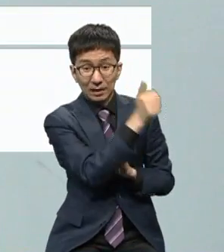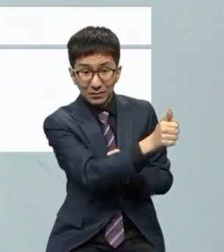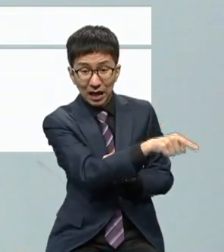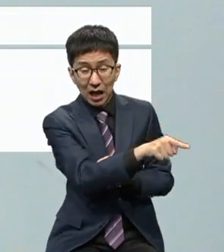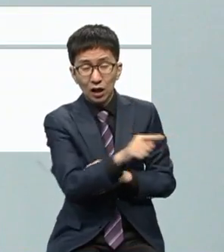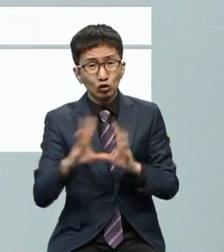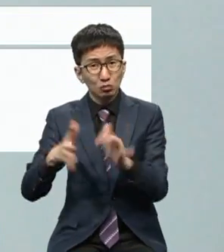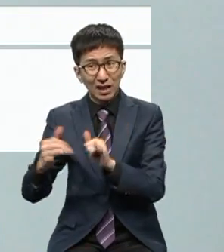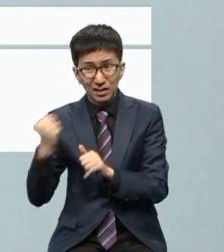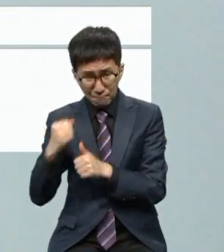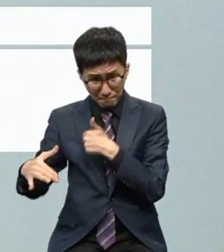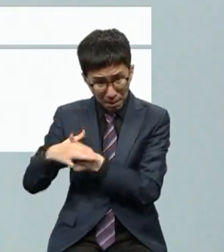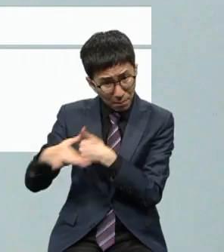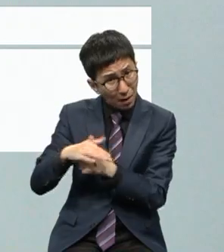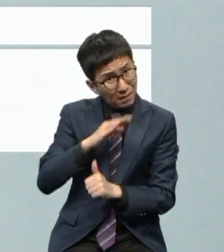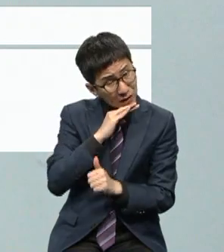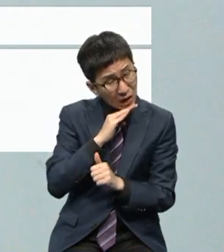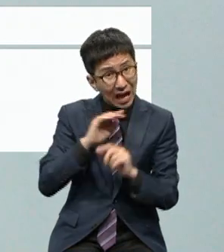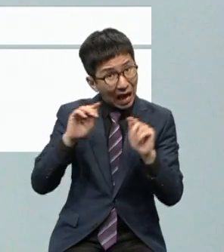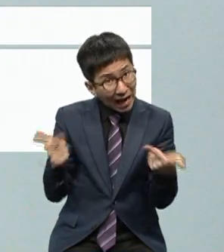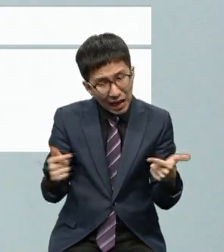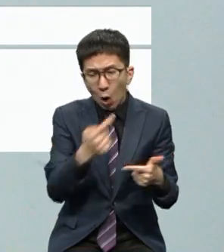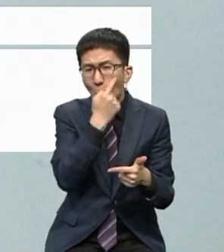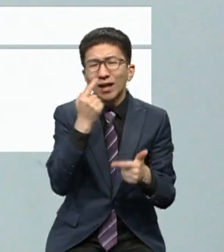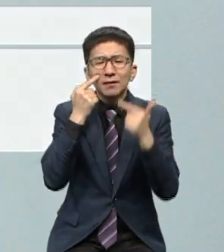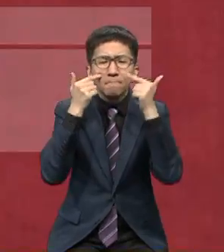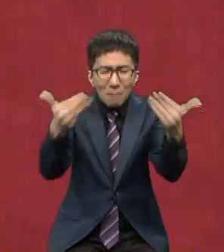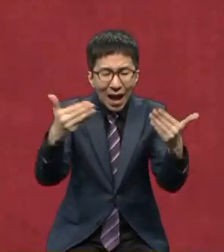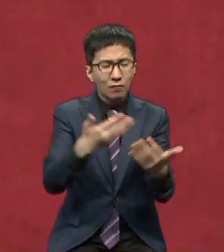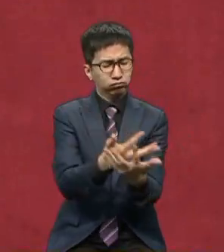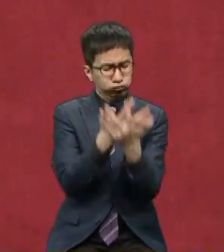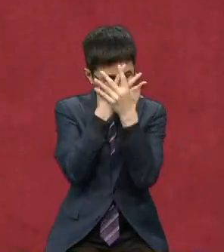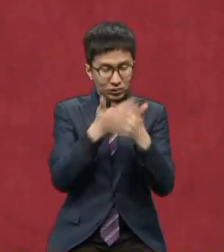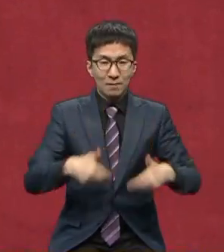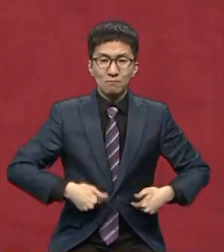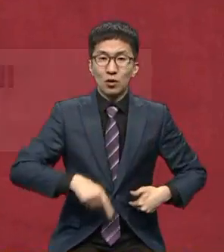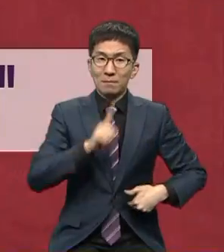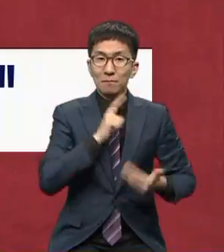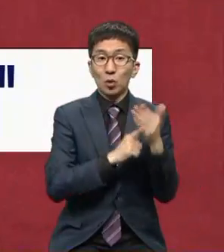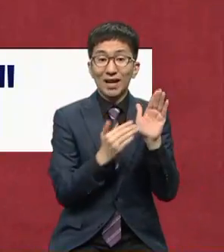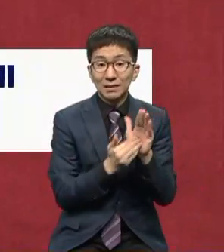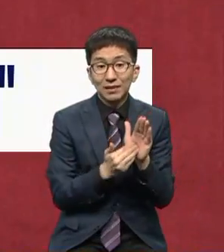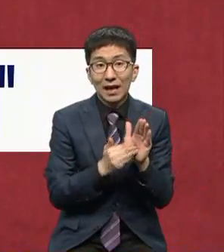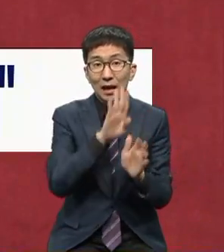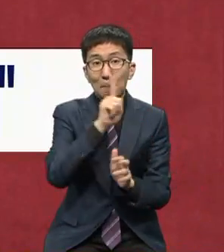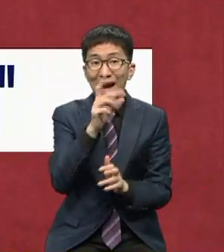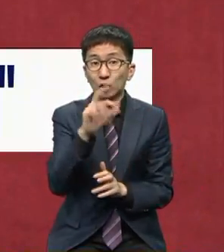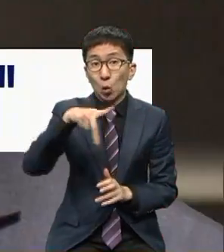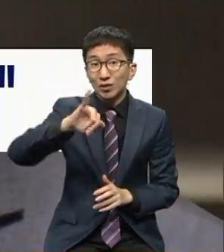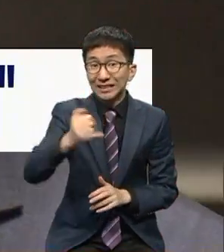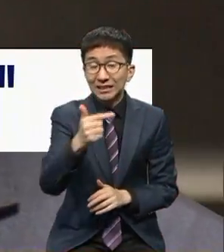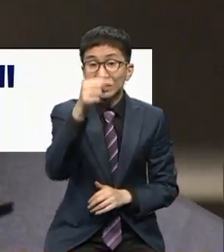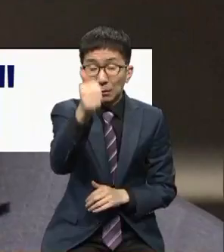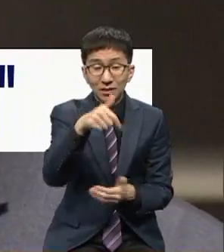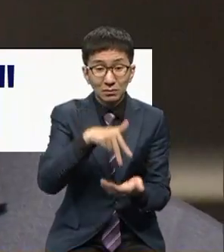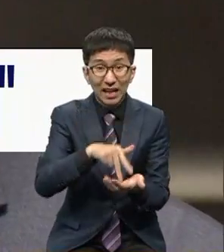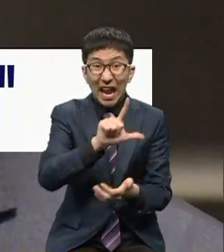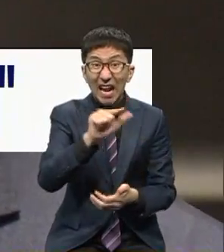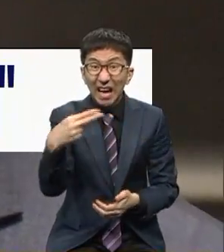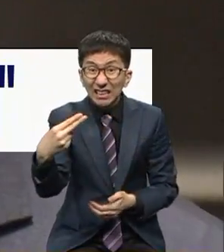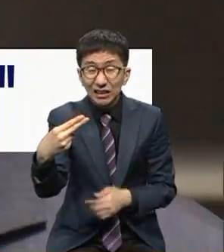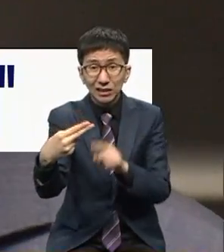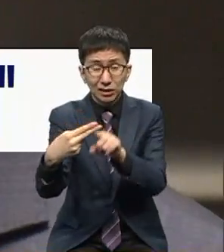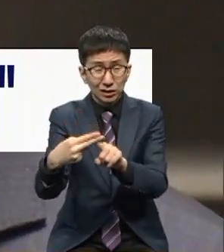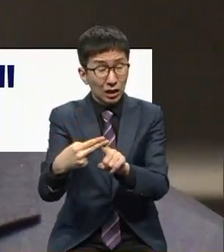게이트인지 아닌지 이런 것들이 밝혀져야 된다고 생각합니다. 박용진 후보도 LH 사태로 상처입은 국민 마음에